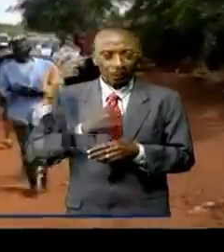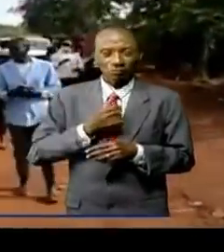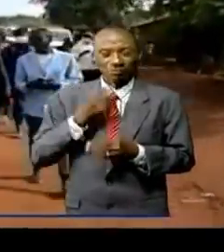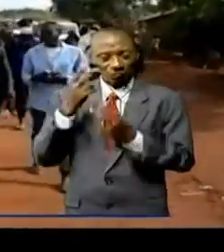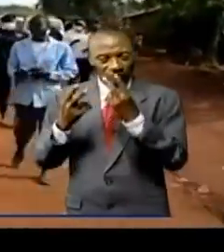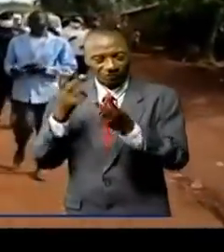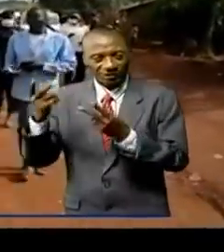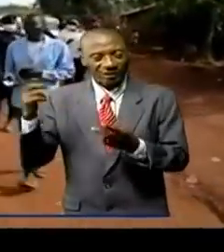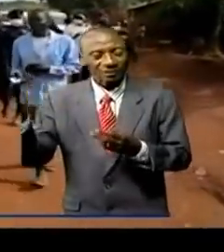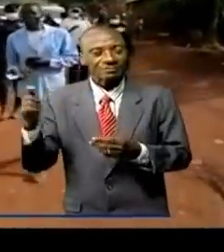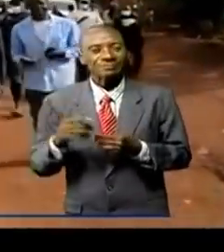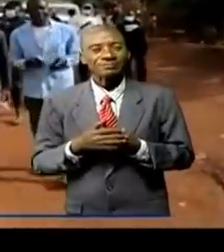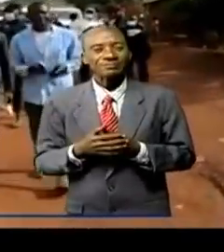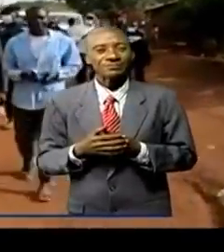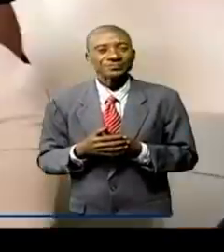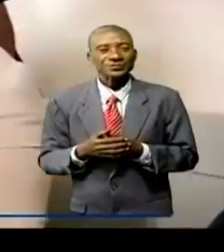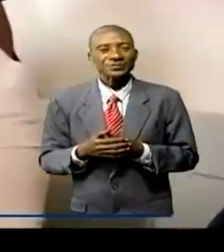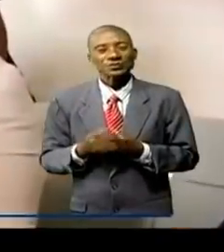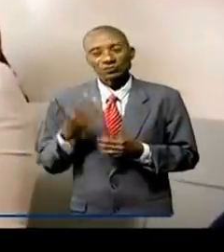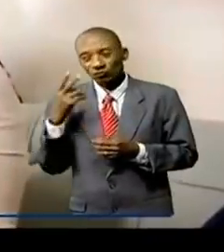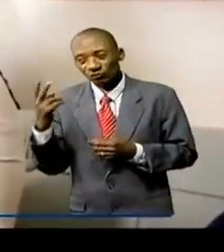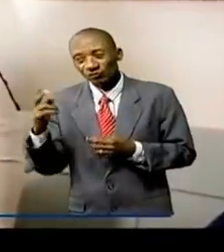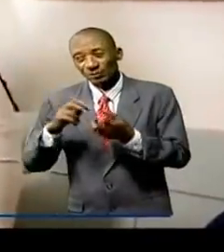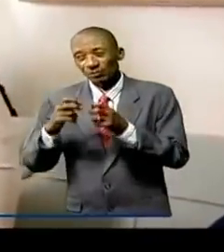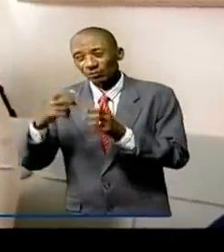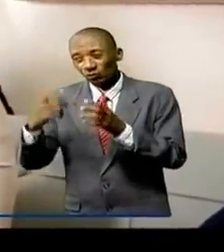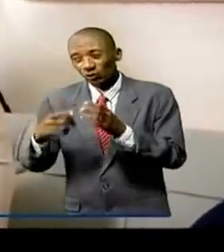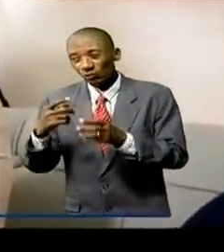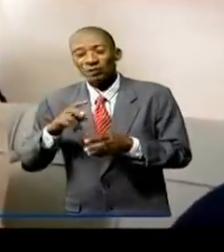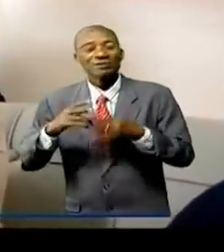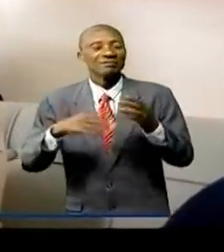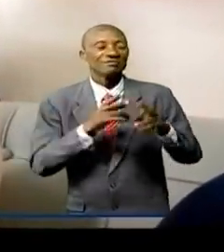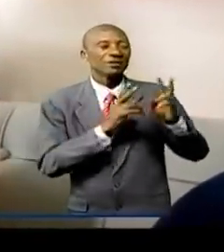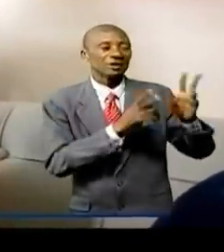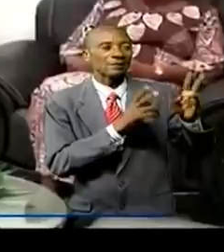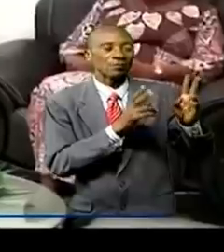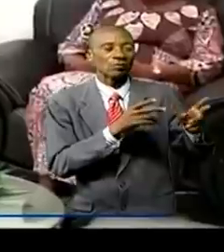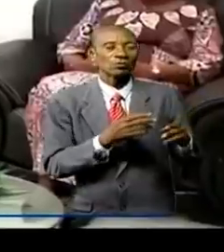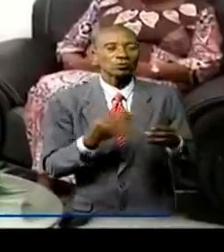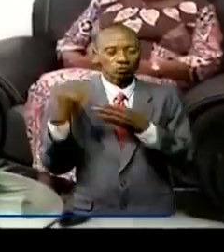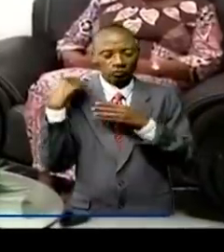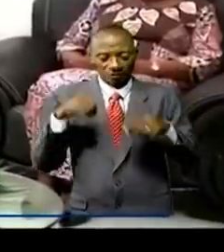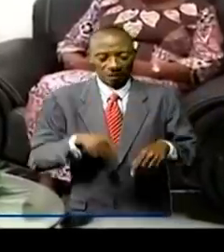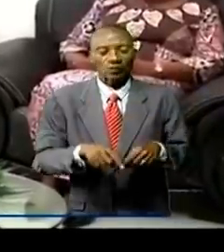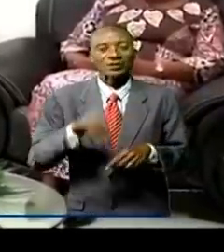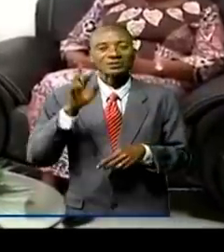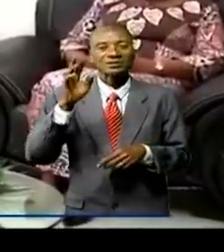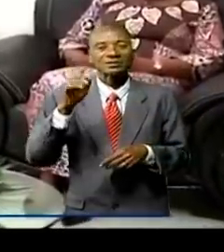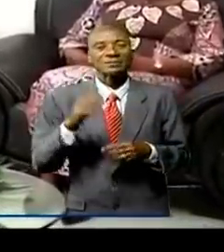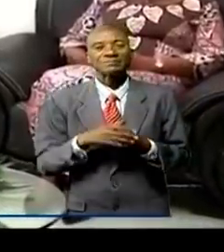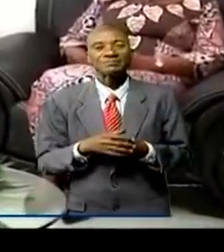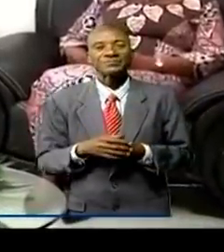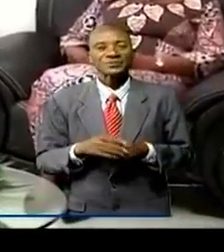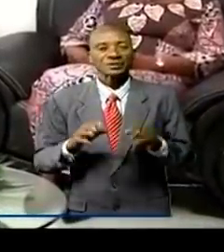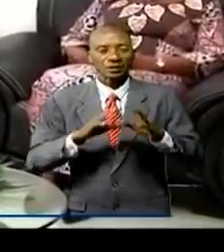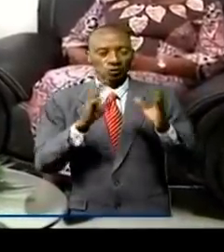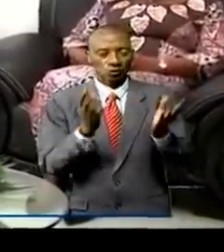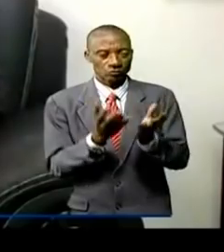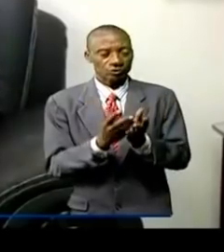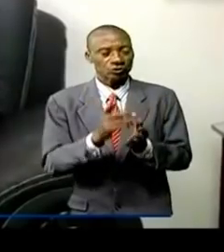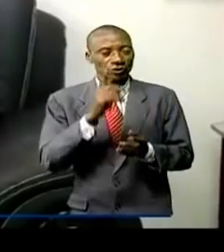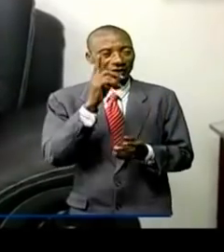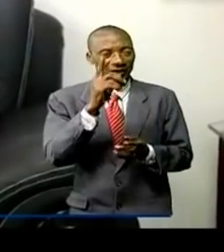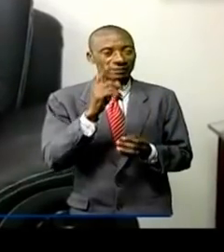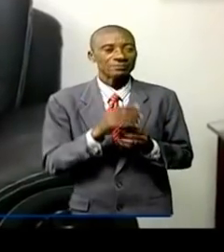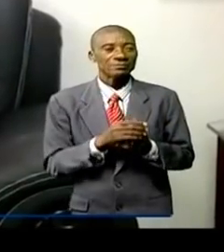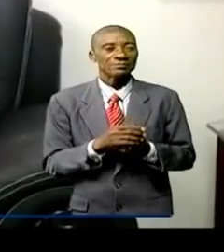ministres. Il fallait qu'on donne le rapport. Et la conclusion est qu'aujourd'hui, il y aura une commission. Les ministres